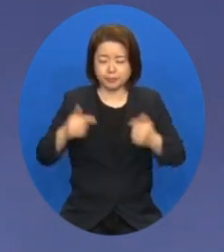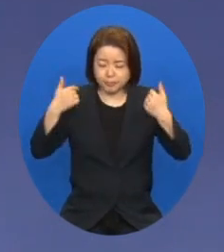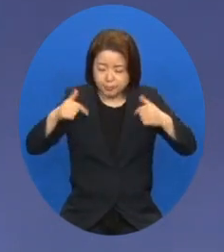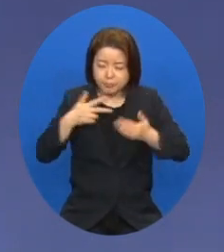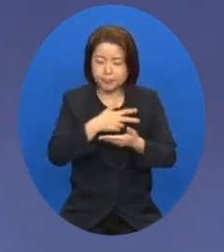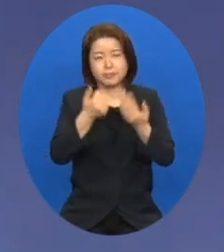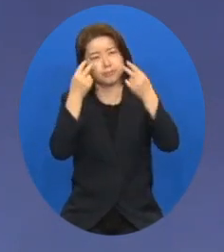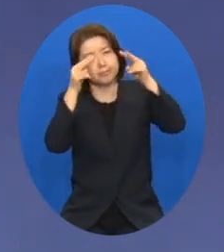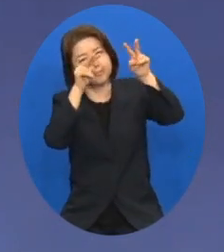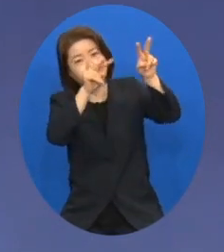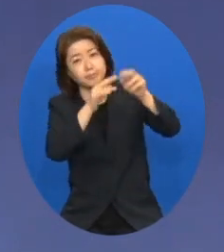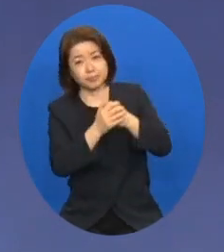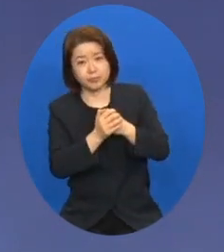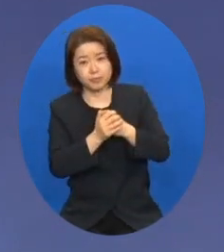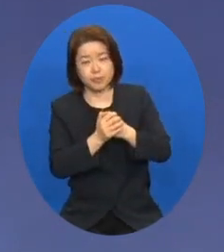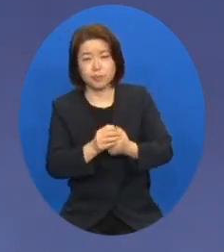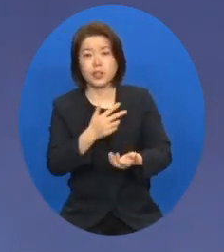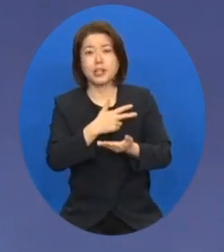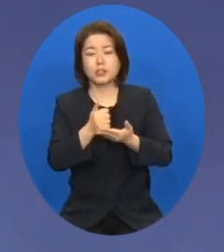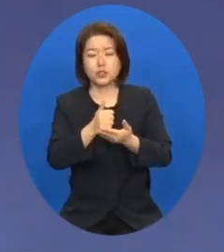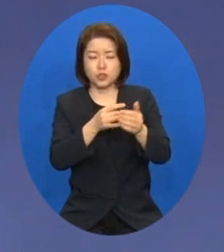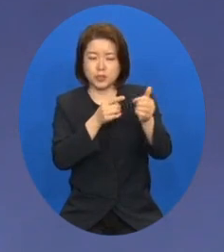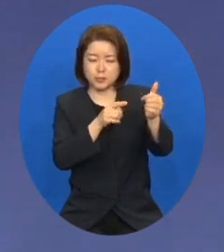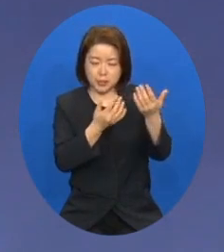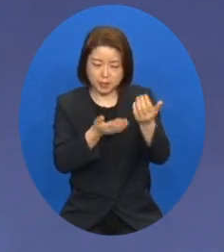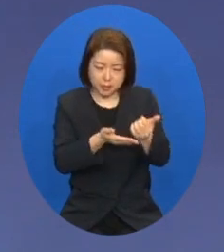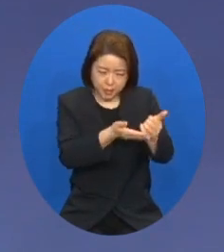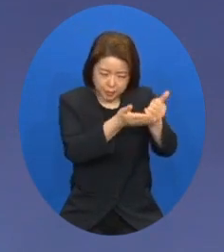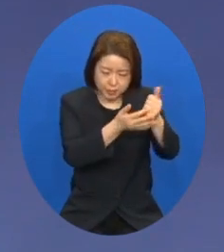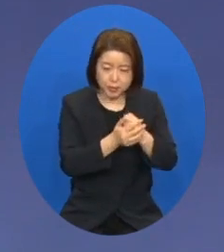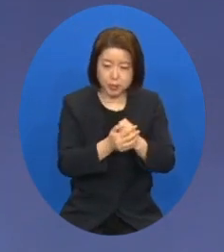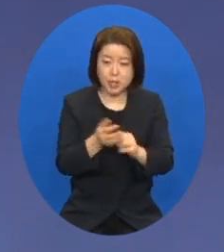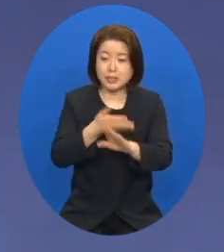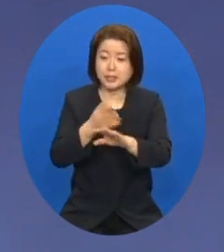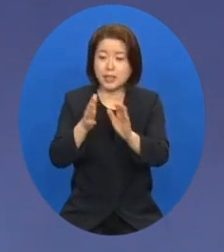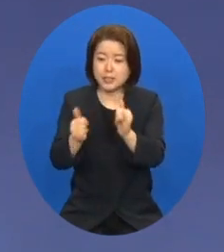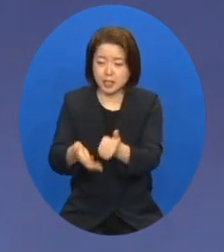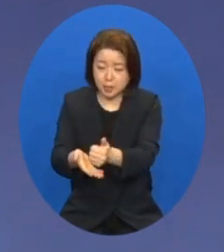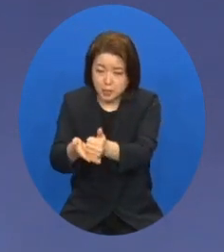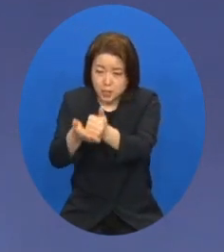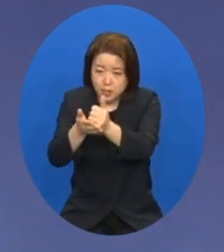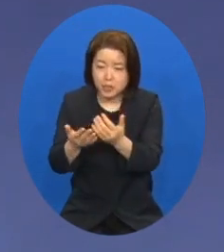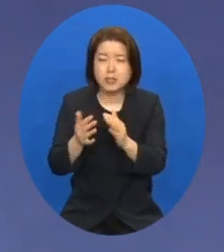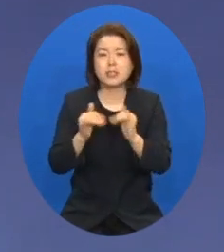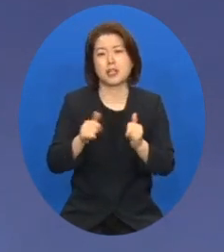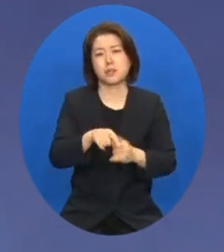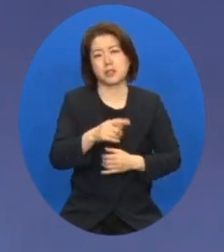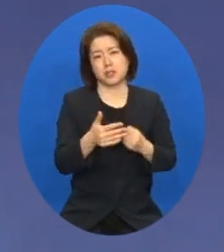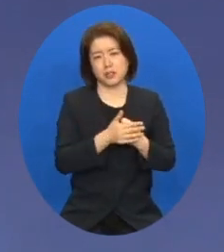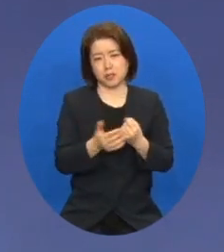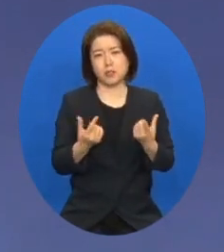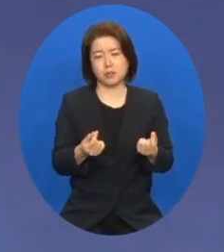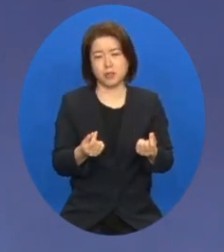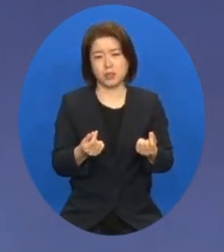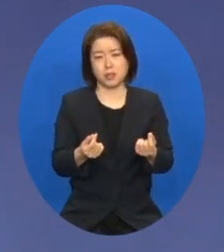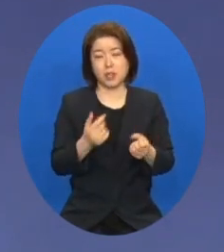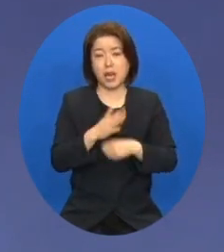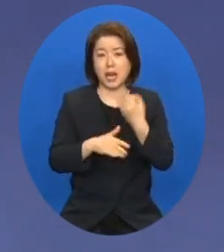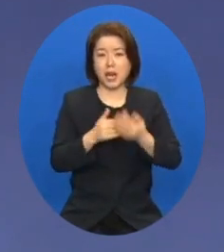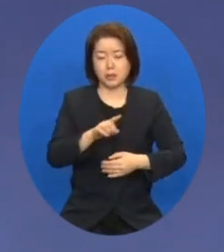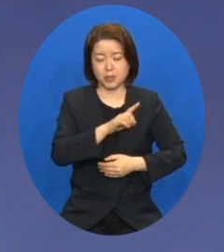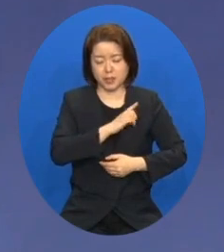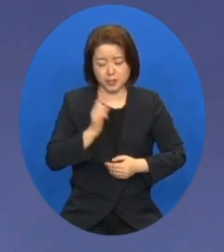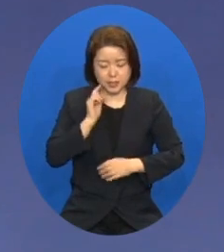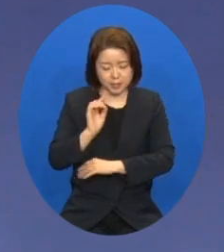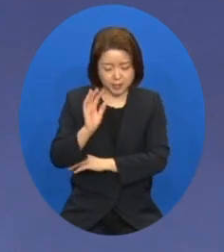주님을 바라보고 주님께 하듯이 사람들을 섬기는 사람이었기 때문에 하나님께서 가장